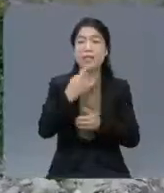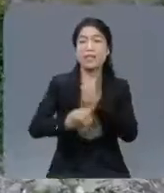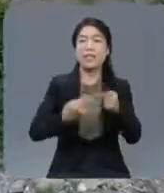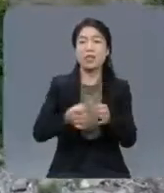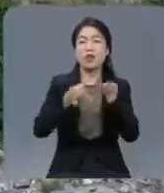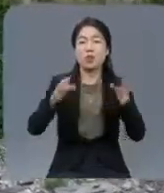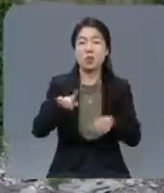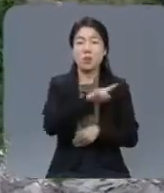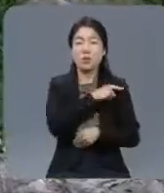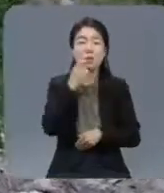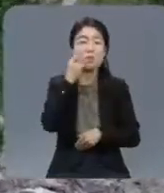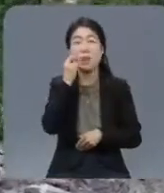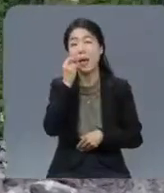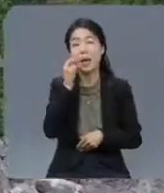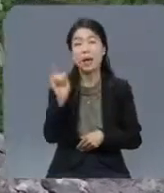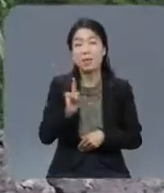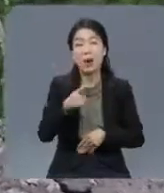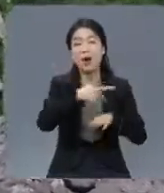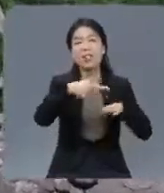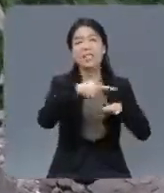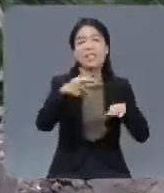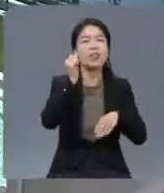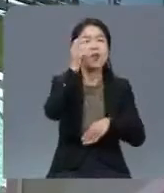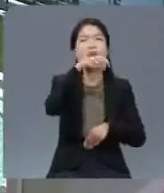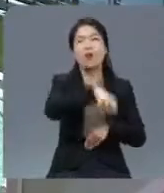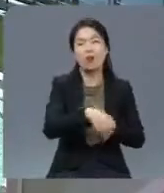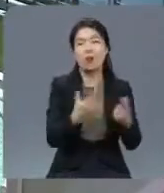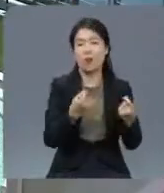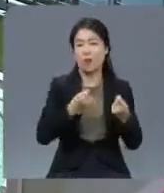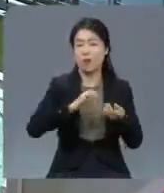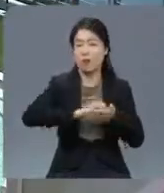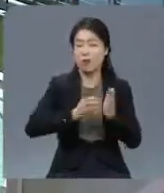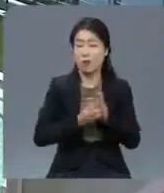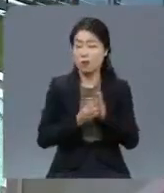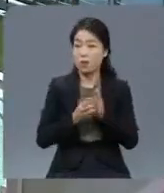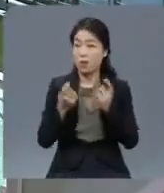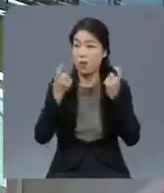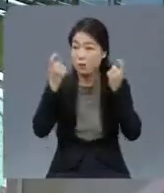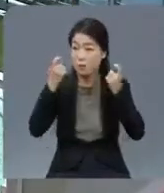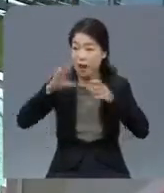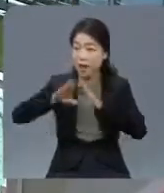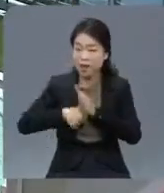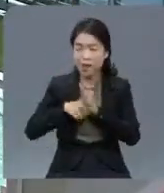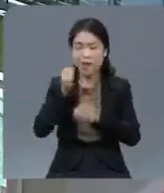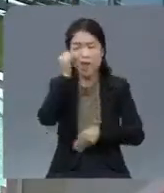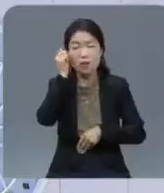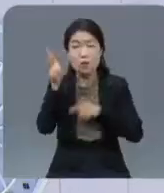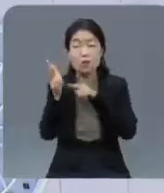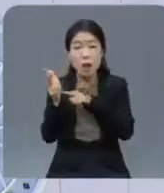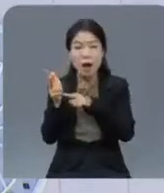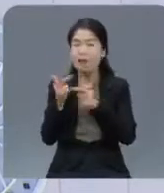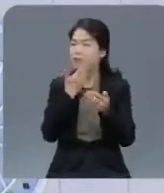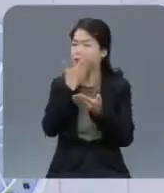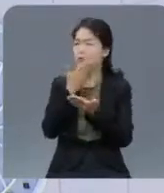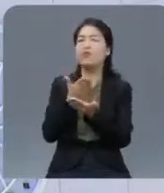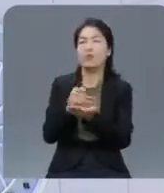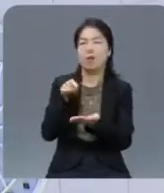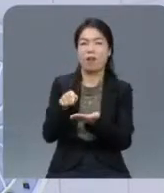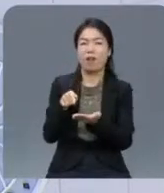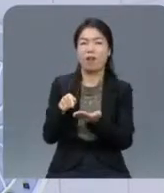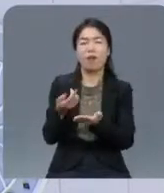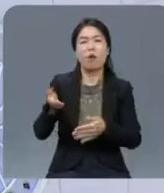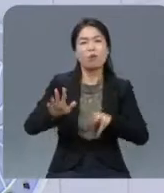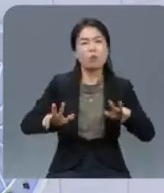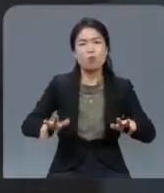있는 관광지가 진도의 대형 리조트일 정도로 숙박시설이 관광에서 차지하는 비중은 큽니다. 하지만 아직은 제대로 된